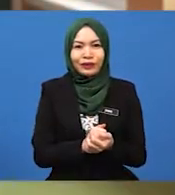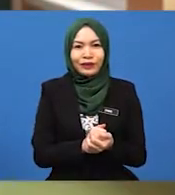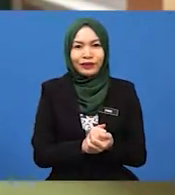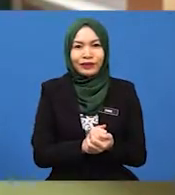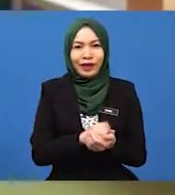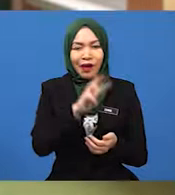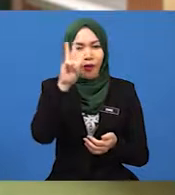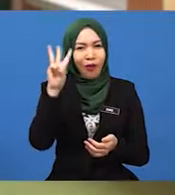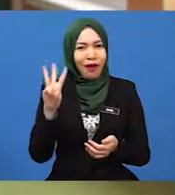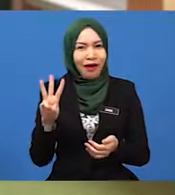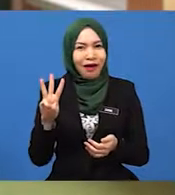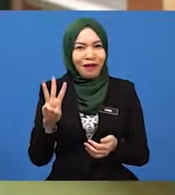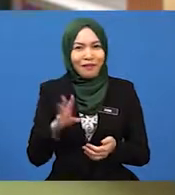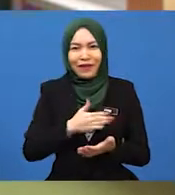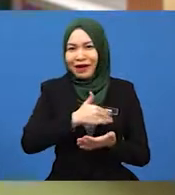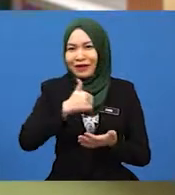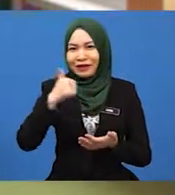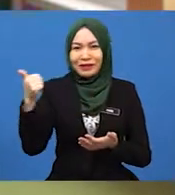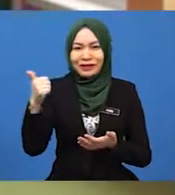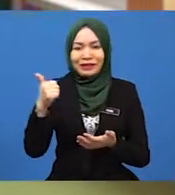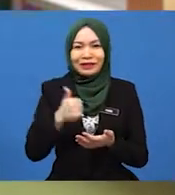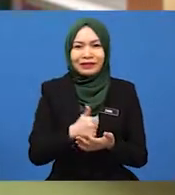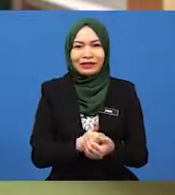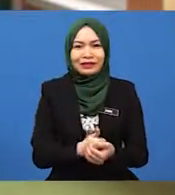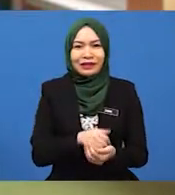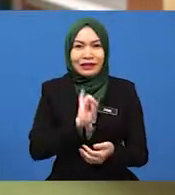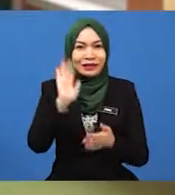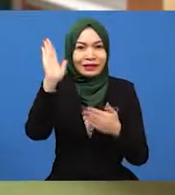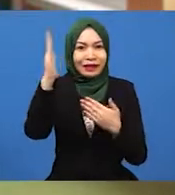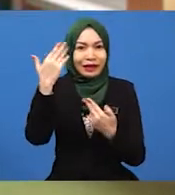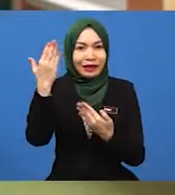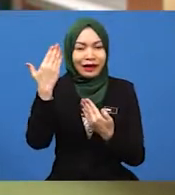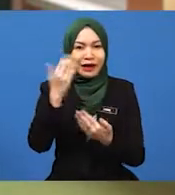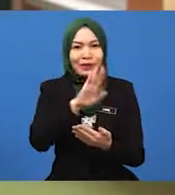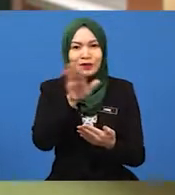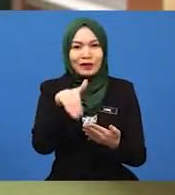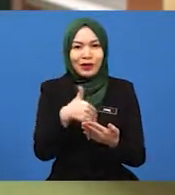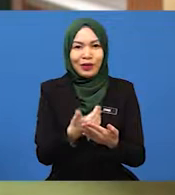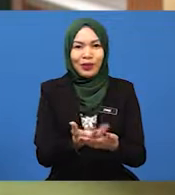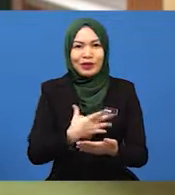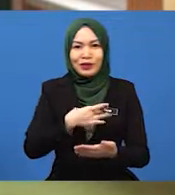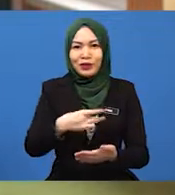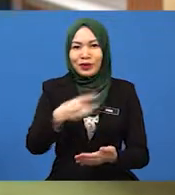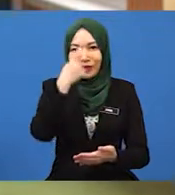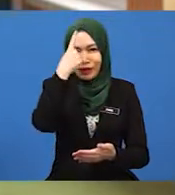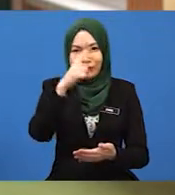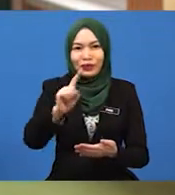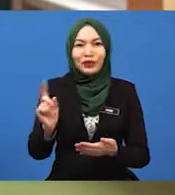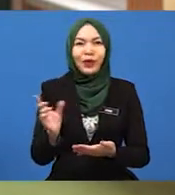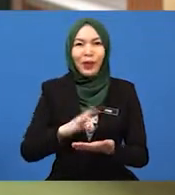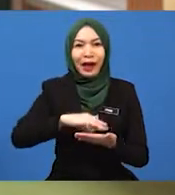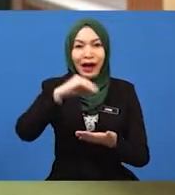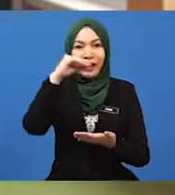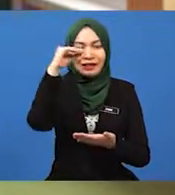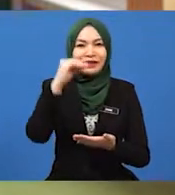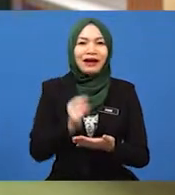Wah, bagus murid-murid. Cikgu harap kamu berasa seronok untuk mempelajari